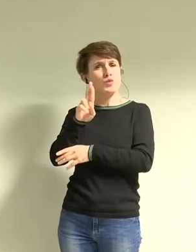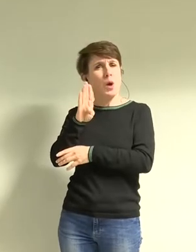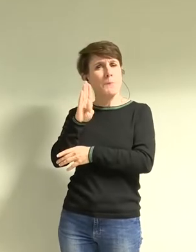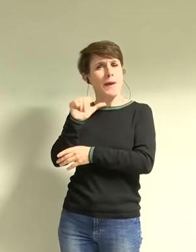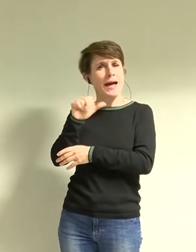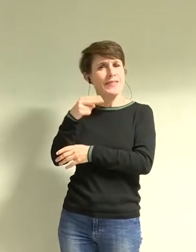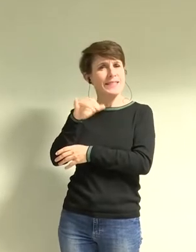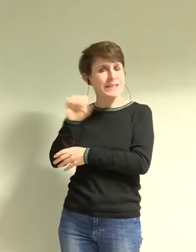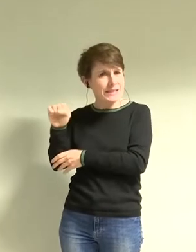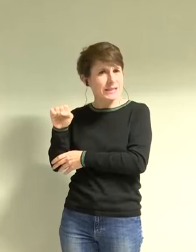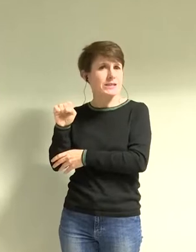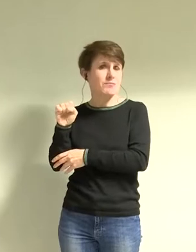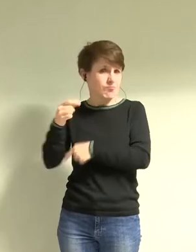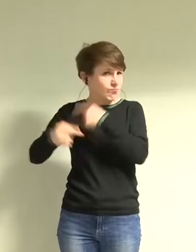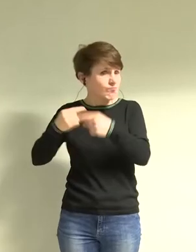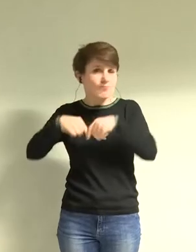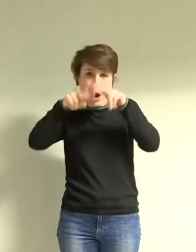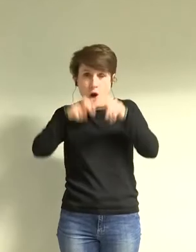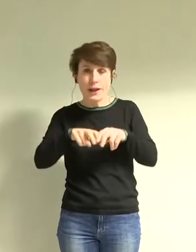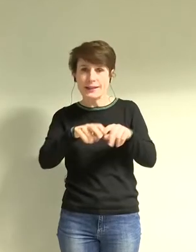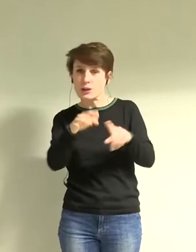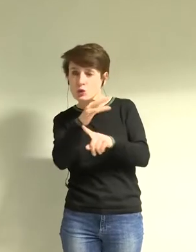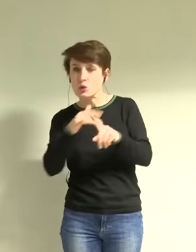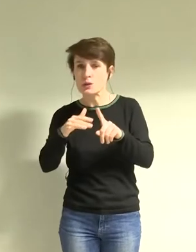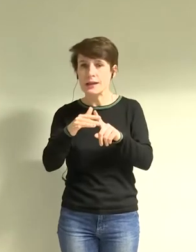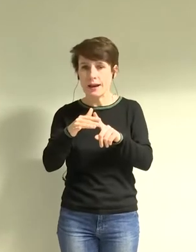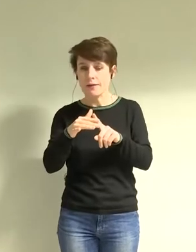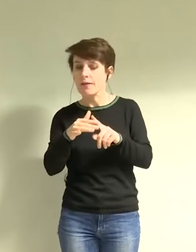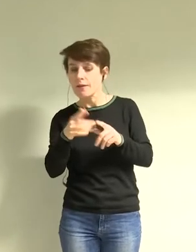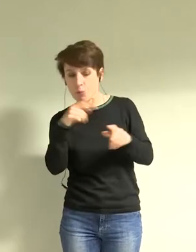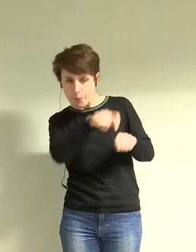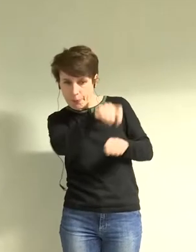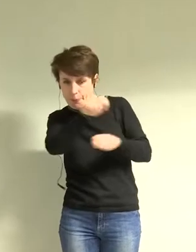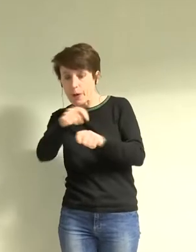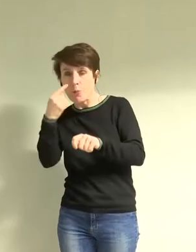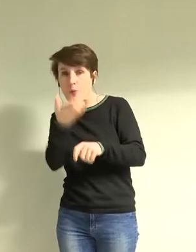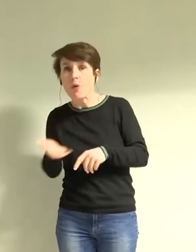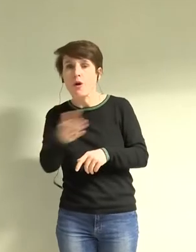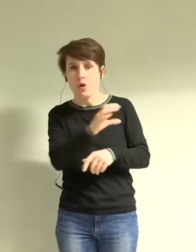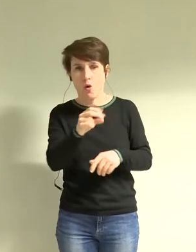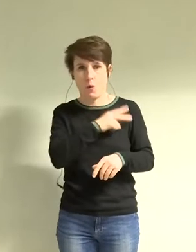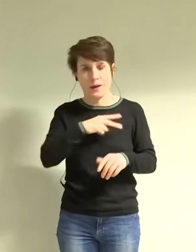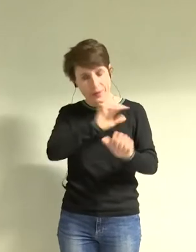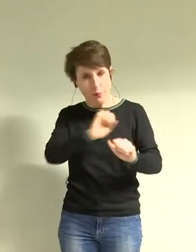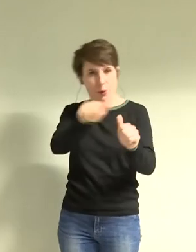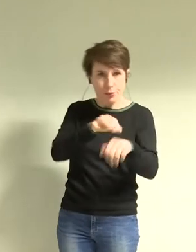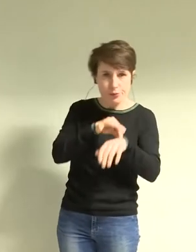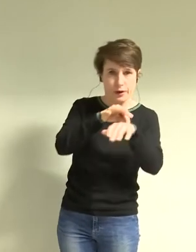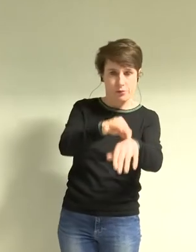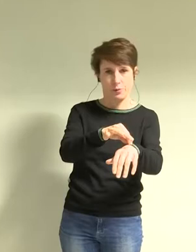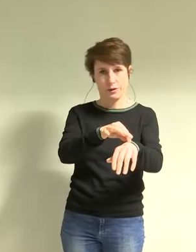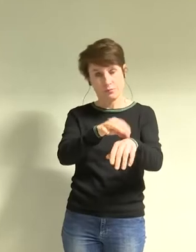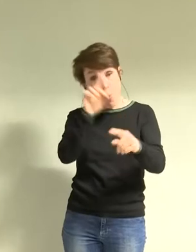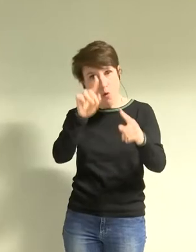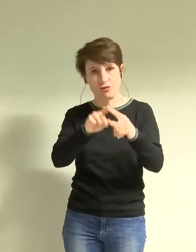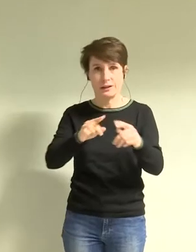est en cours nous permettront enfin permettront aux copropriétaires d'être accompagné dans l'ensemble des démarches qui leur permettront de réduire au minimum ce reste à